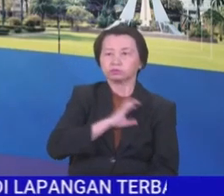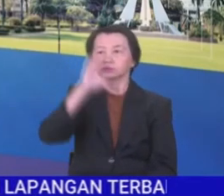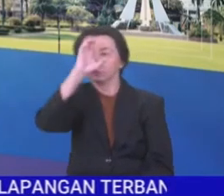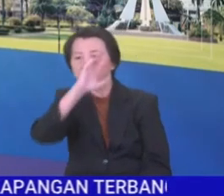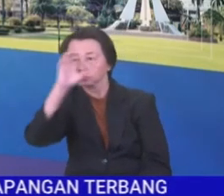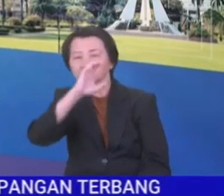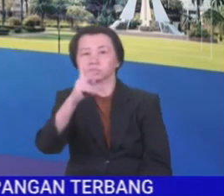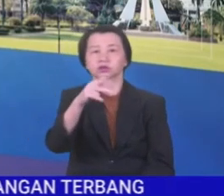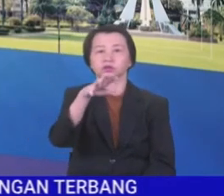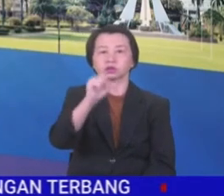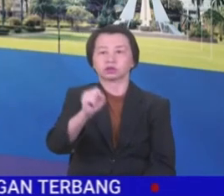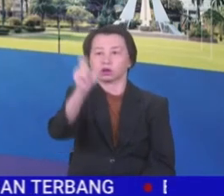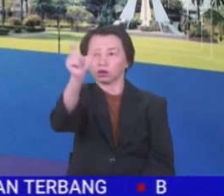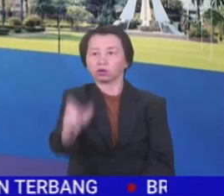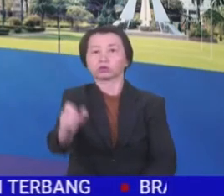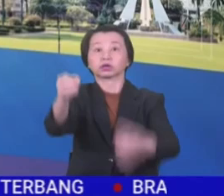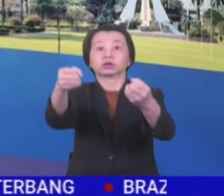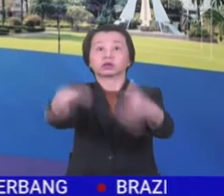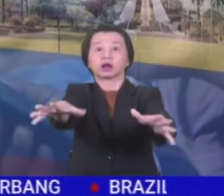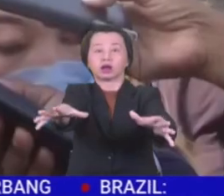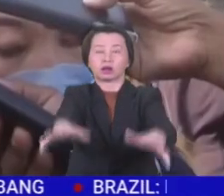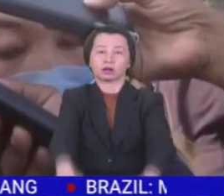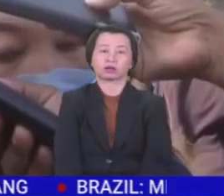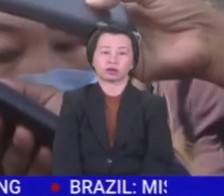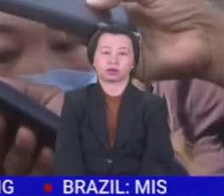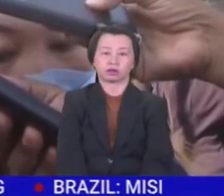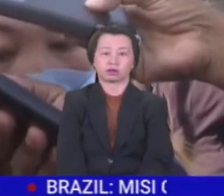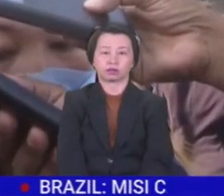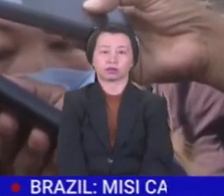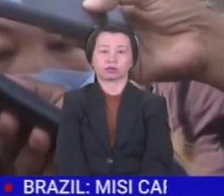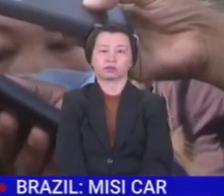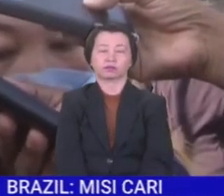mengesan kes mangsa yang hilang.